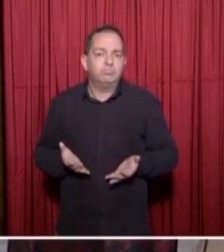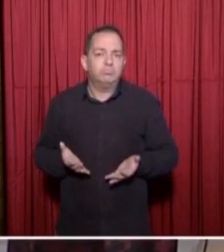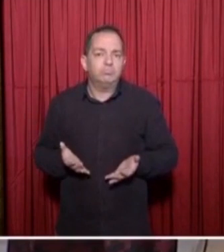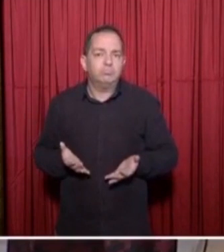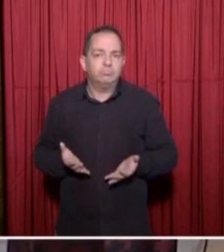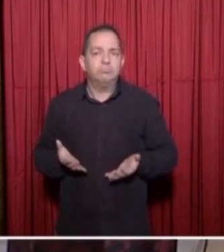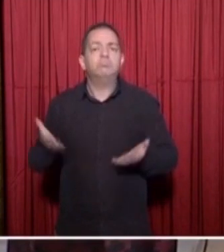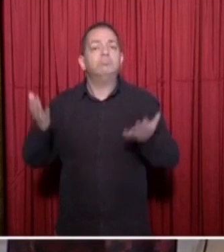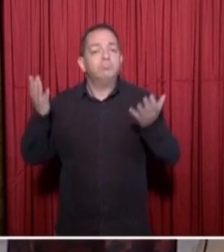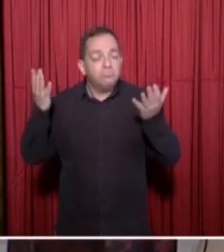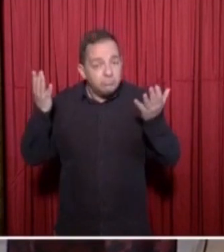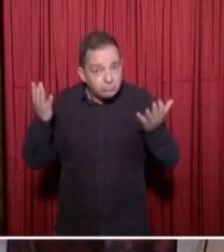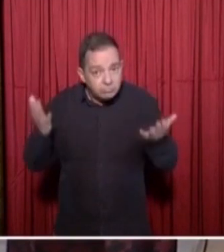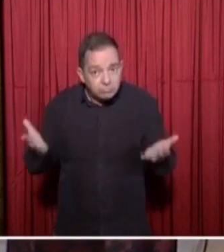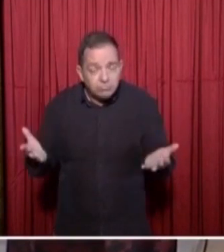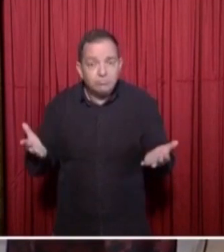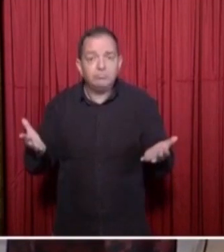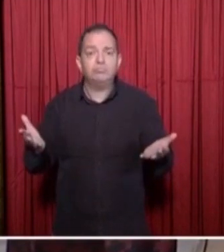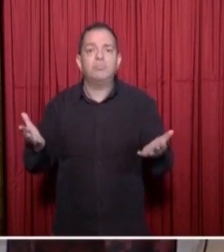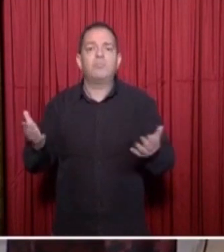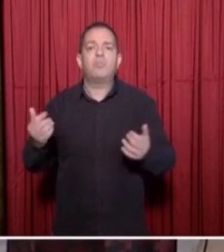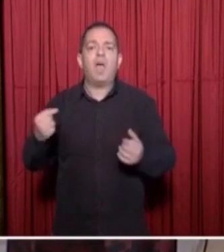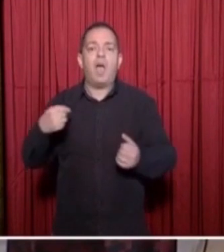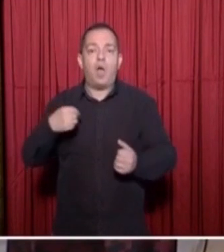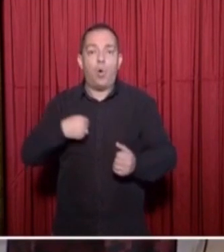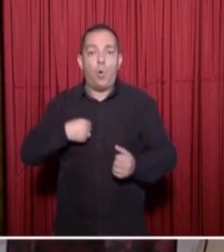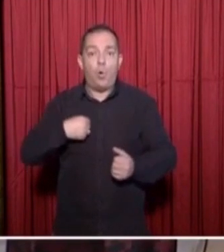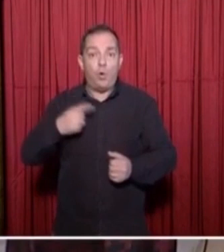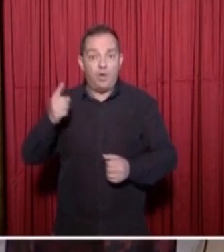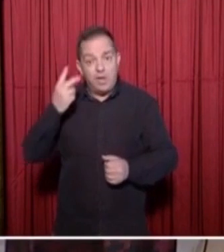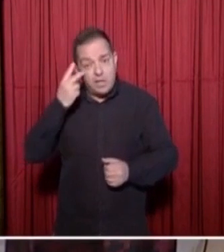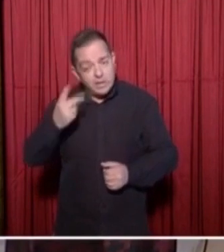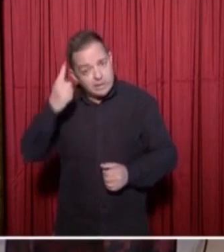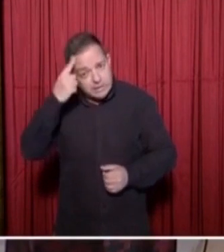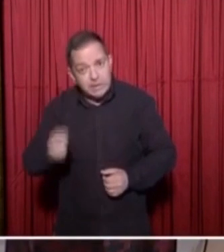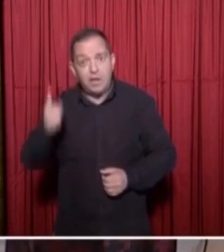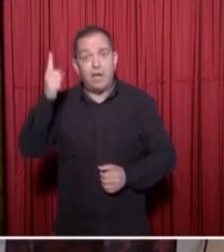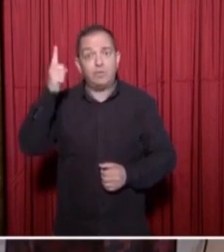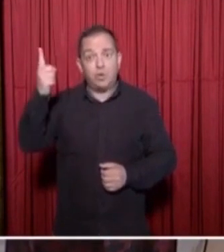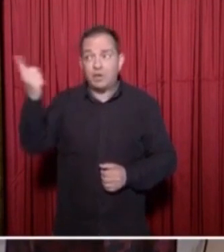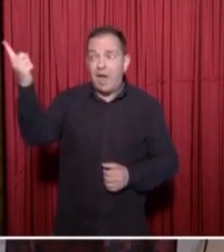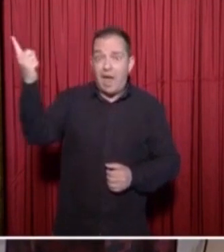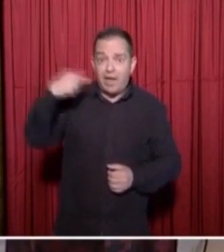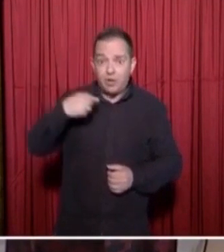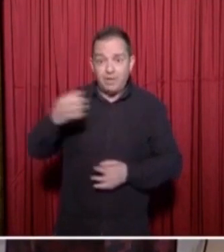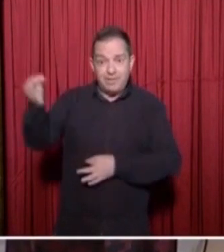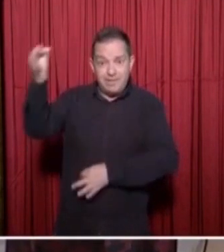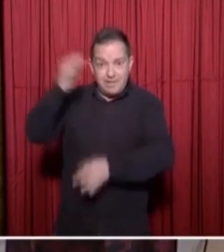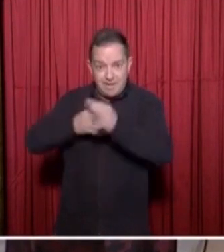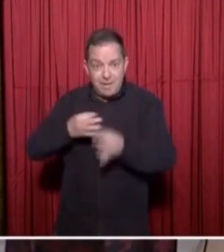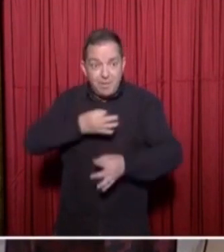Και είδα ότι η εντολή αυτού ζωή αιώνιος